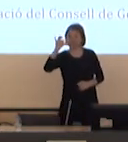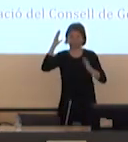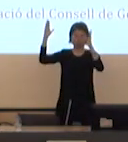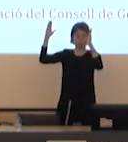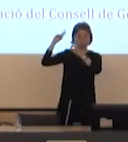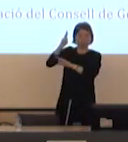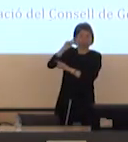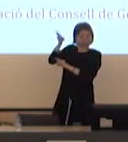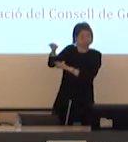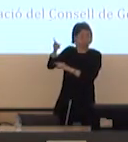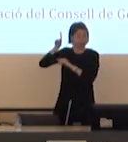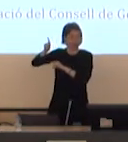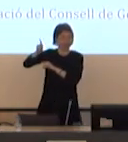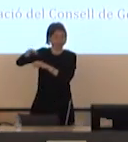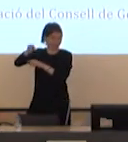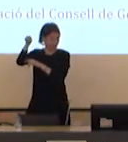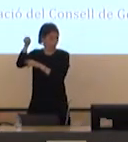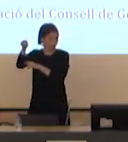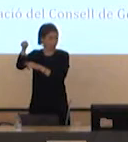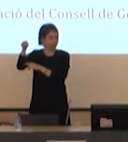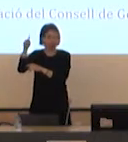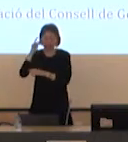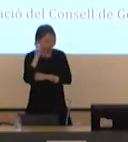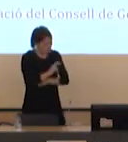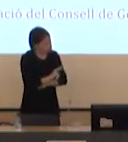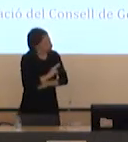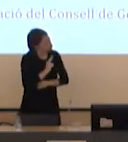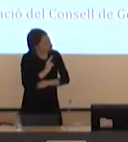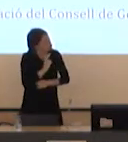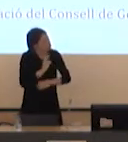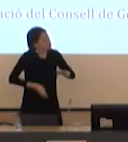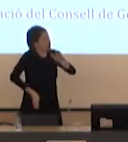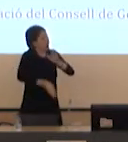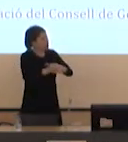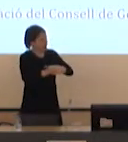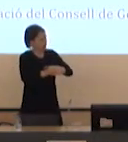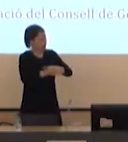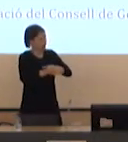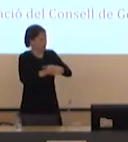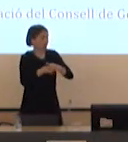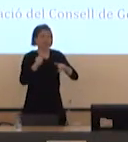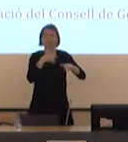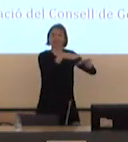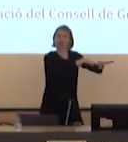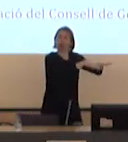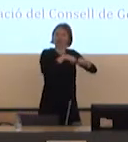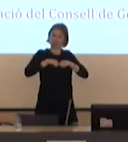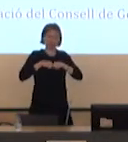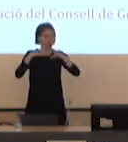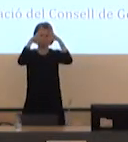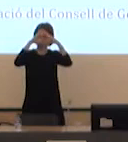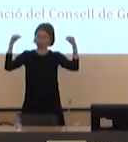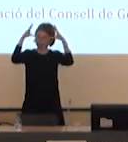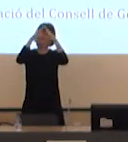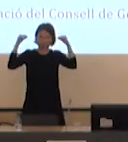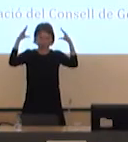Trencs, que era la vicerectora de docència en aquell moment, i ella ens va dir que sí, que